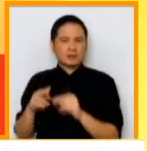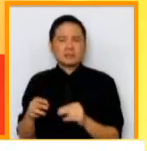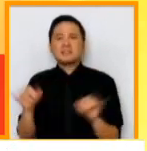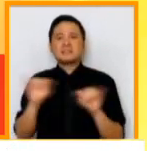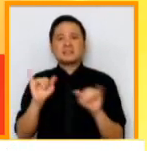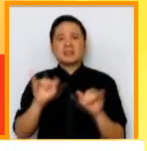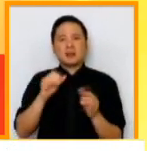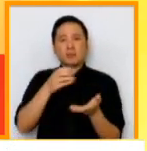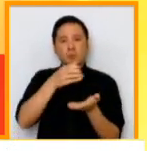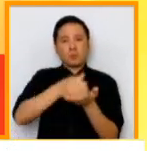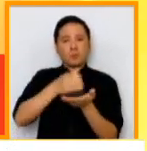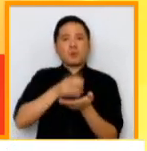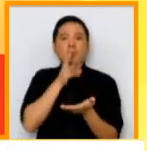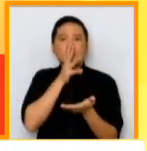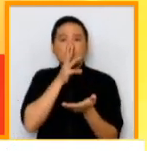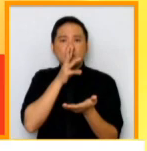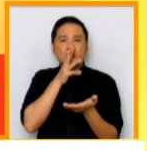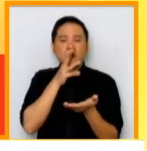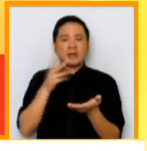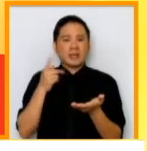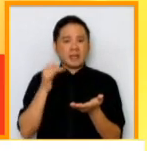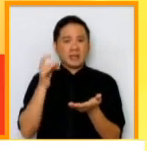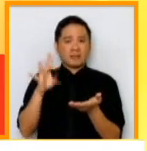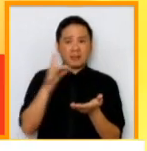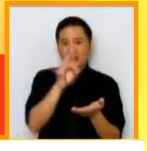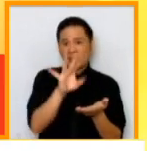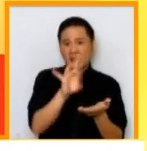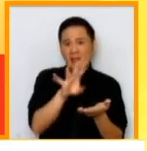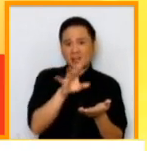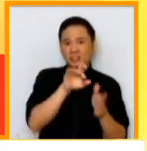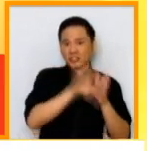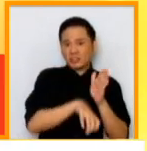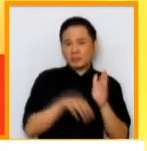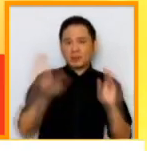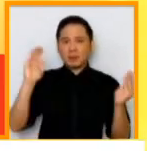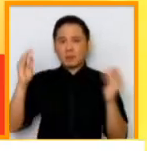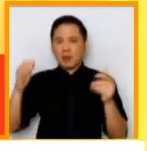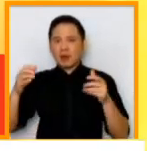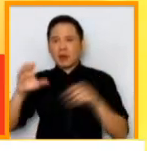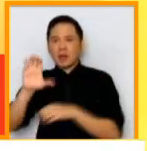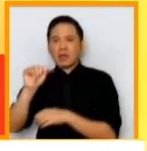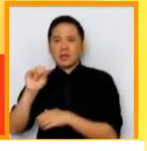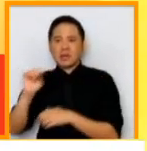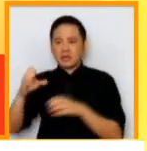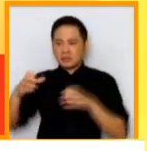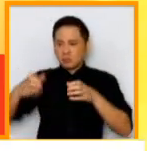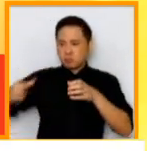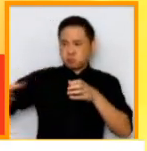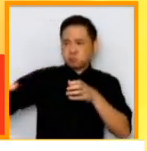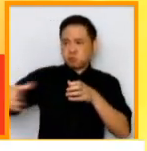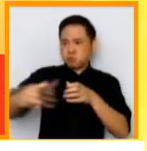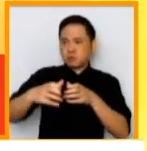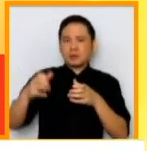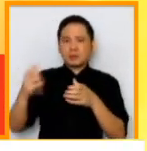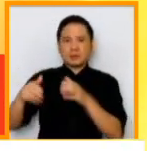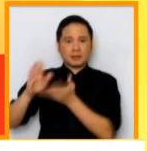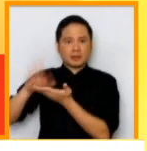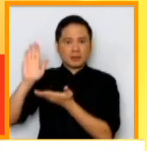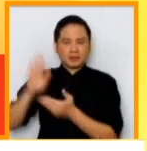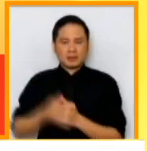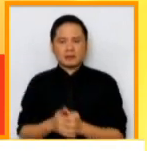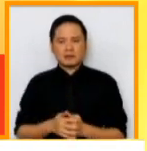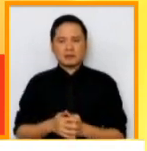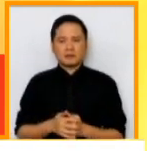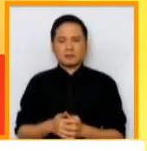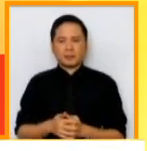kami bibili ng paramihang isa-isang bottled water kaya naman bubili ng case. Tama. Di ba? So siguro nagkaroon